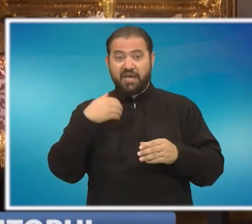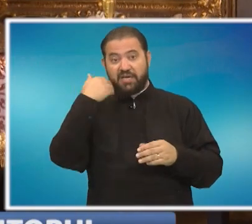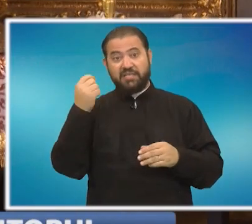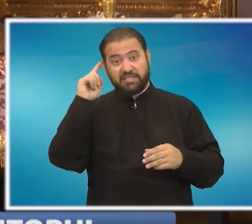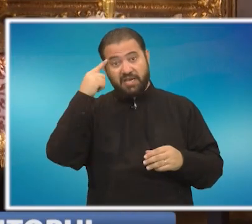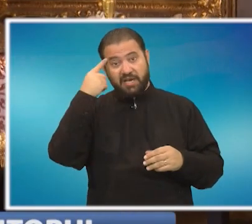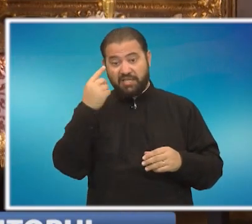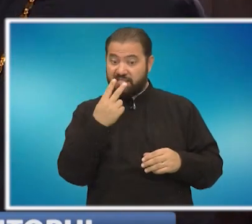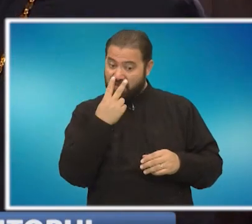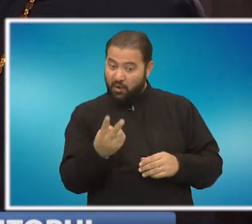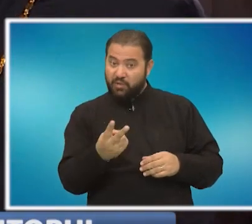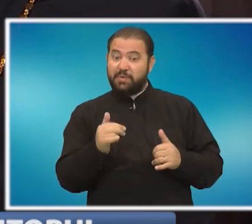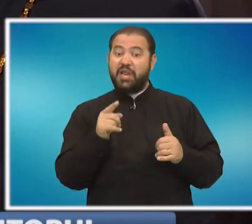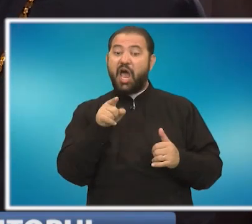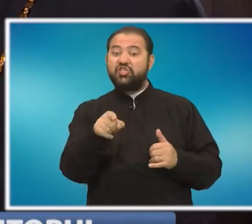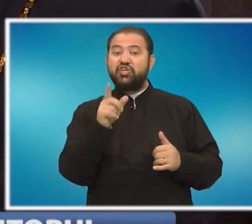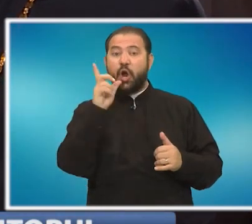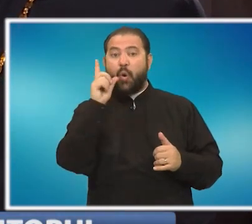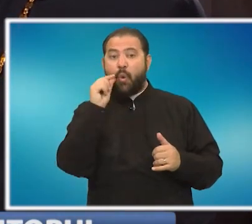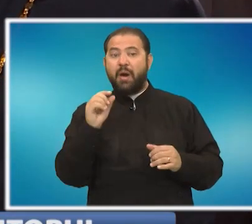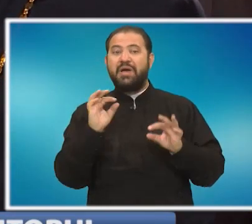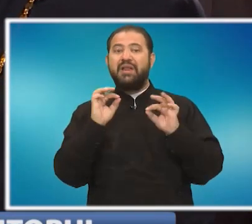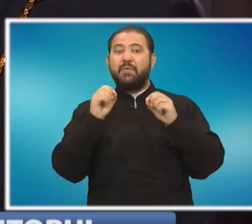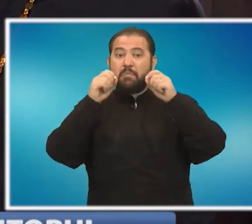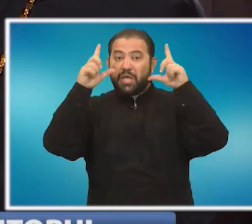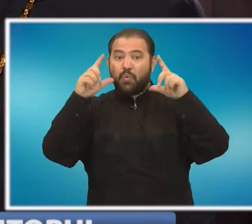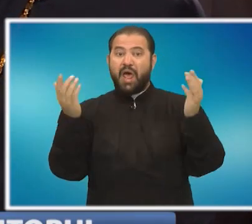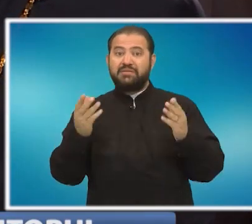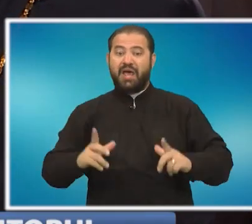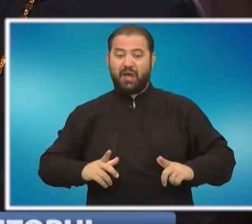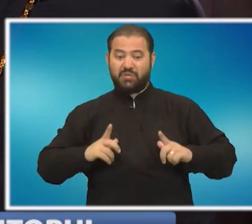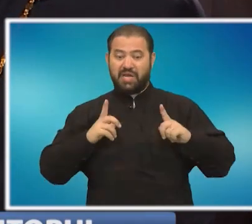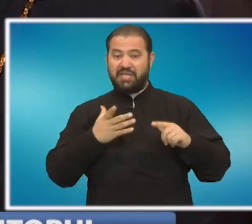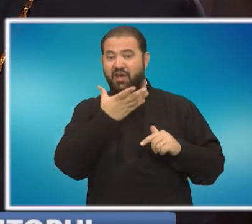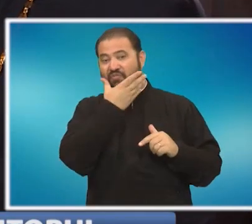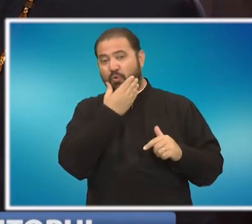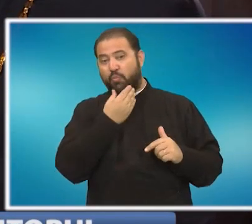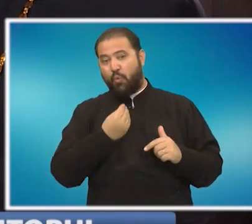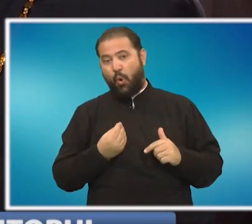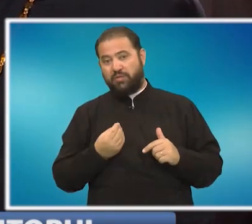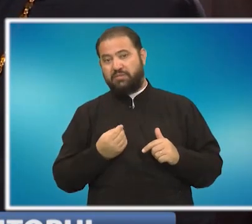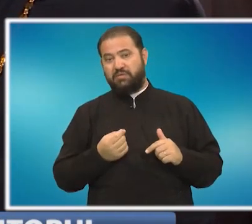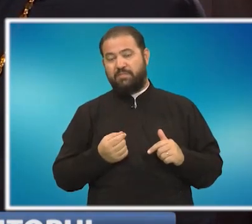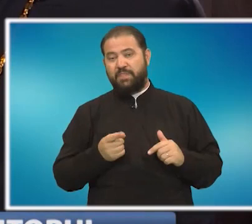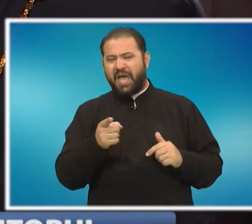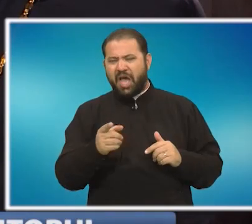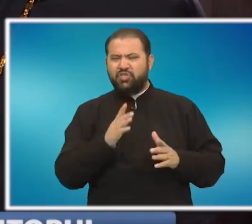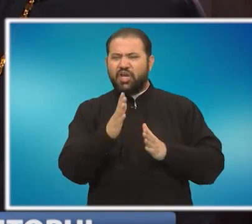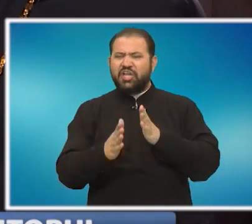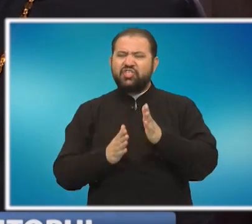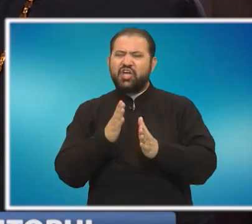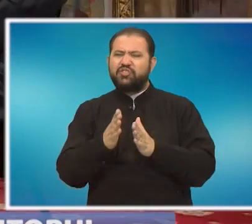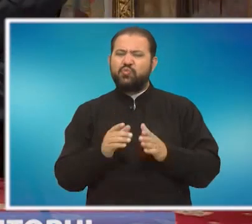modele de simplitate, de inocență, de puritate sufletească. Acele gesturi ale lui